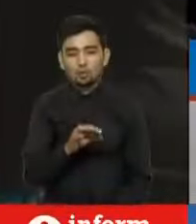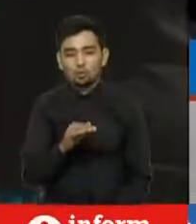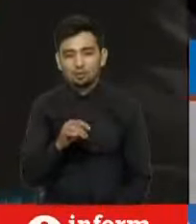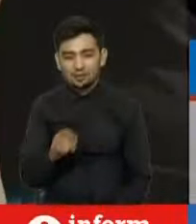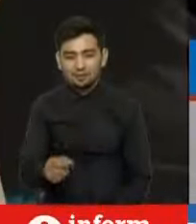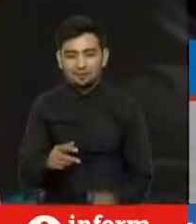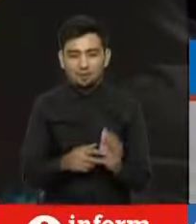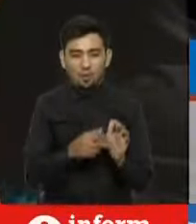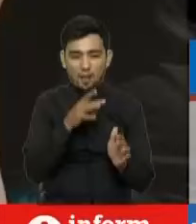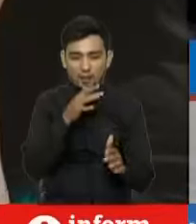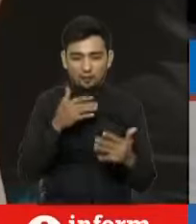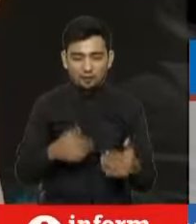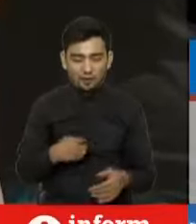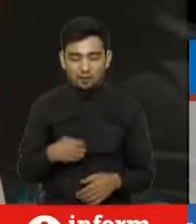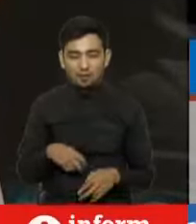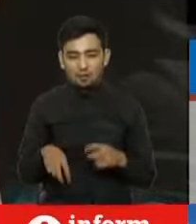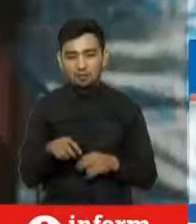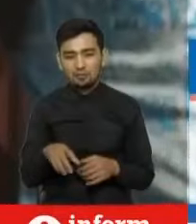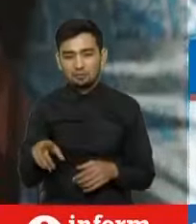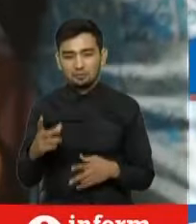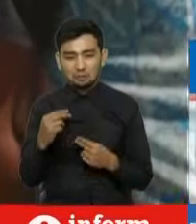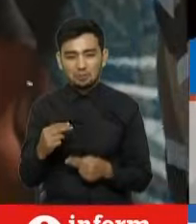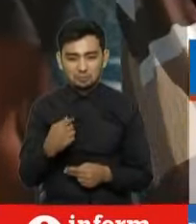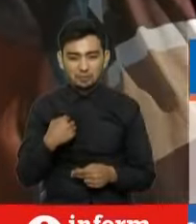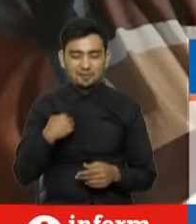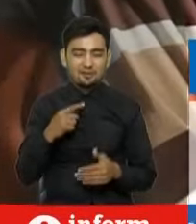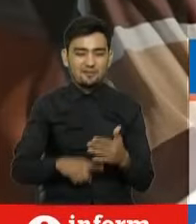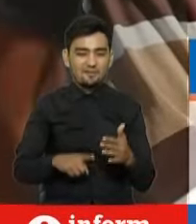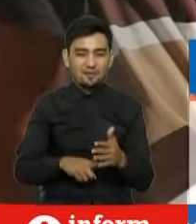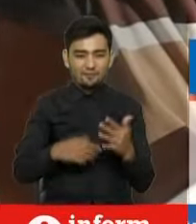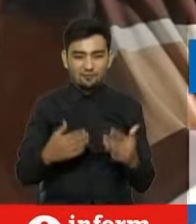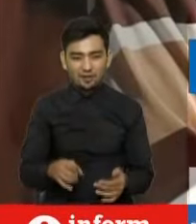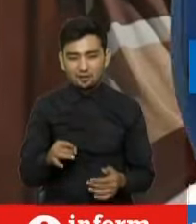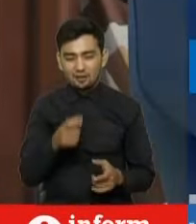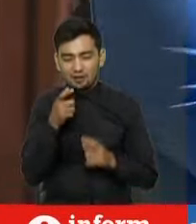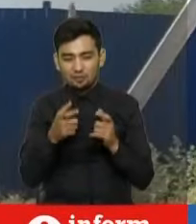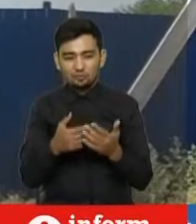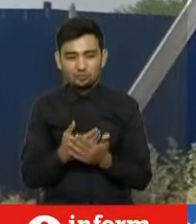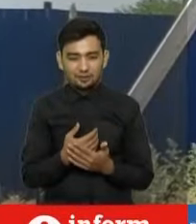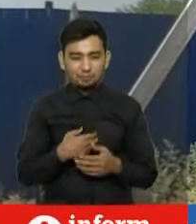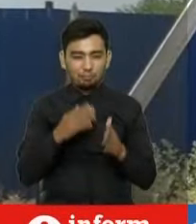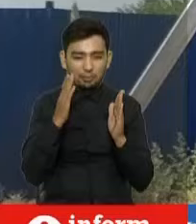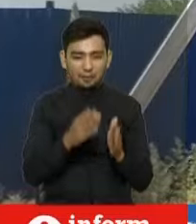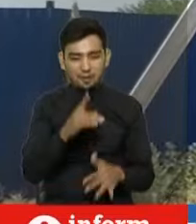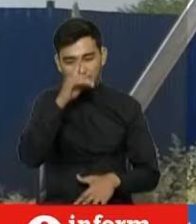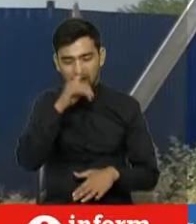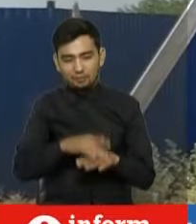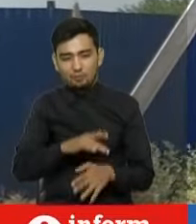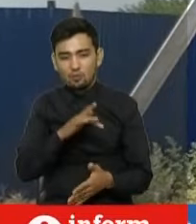қол қусырып отырған атқамінерлердің айтқанына сенбейді. Сондықтан жанайқайларын тікелей қала әкіміне